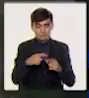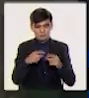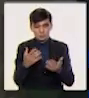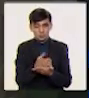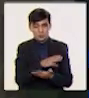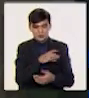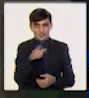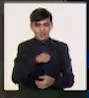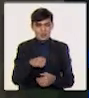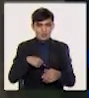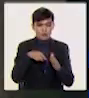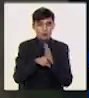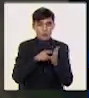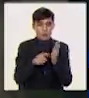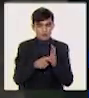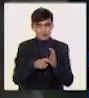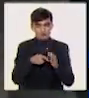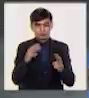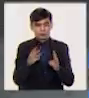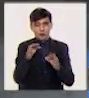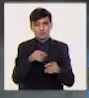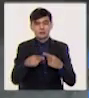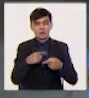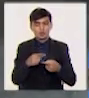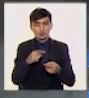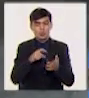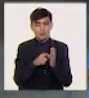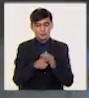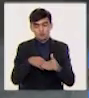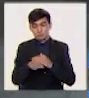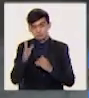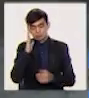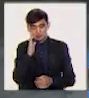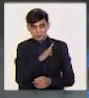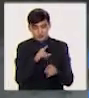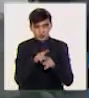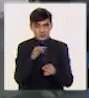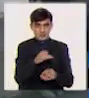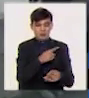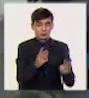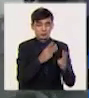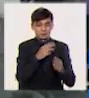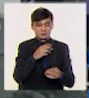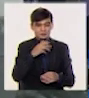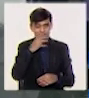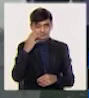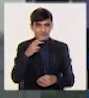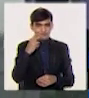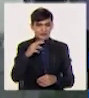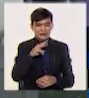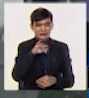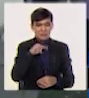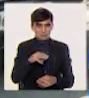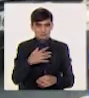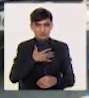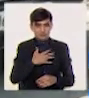Ал өздері от қаранған бөлменің есігін жауып, келесі бөлмеге кіріп ұйықтаған деп болжайды. Айтуларынша сол кезде өрттің түтініне тұншығып қалған болуы